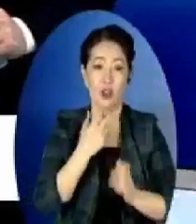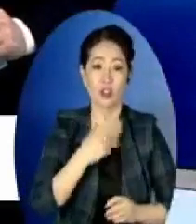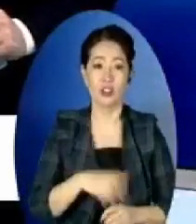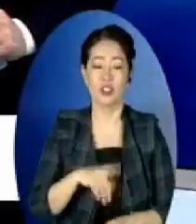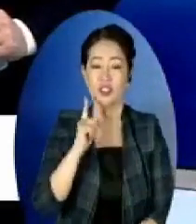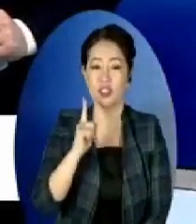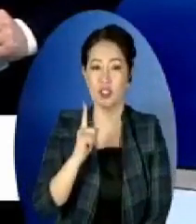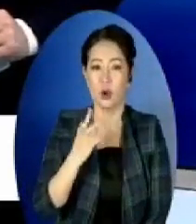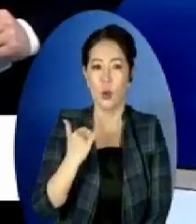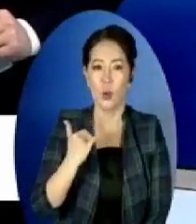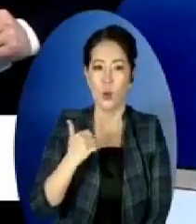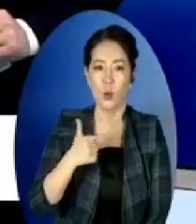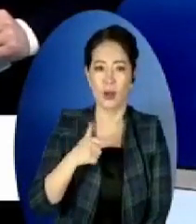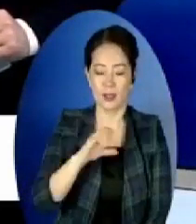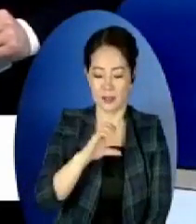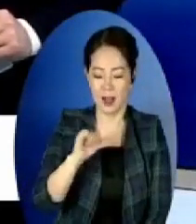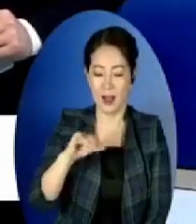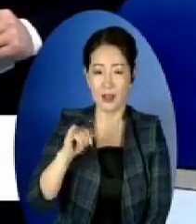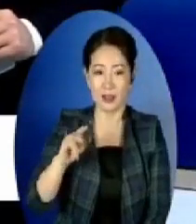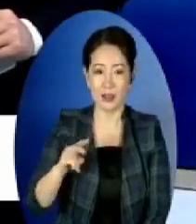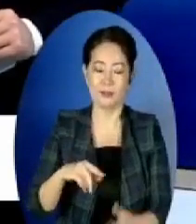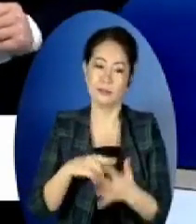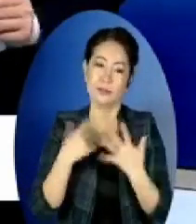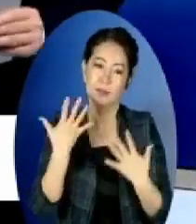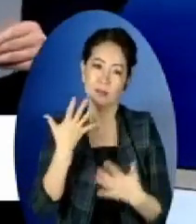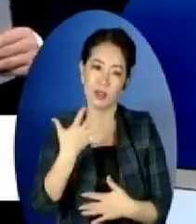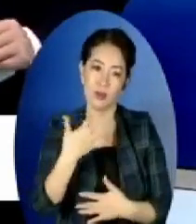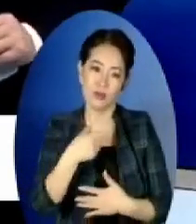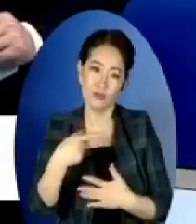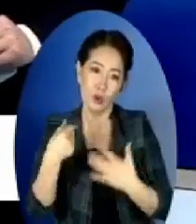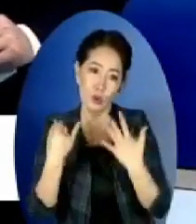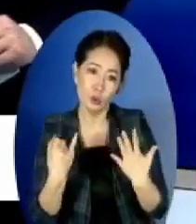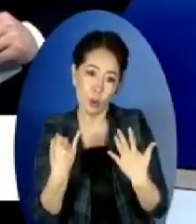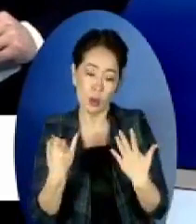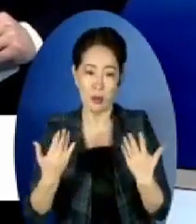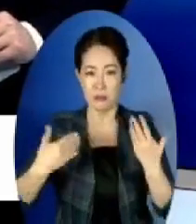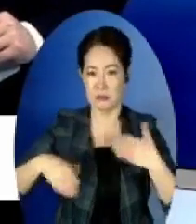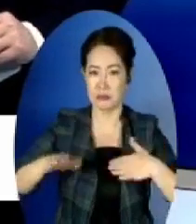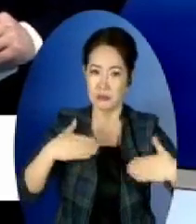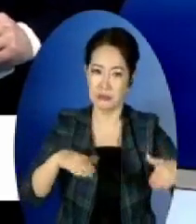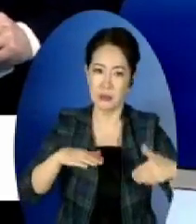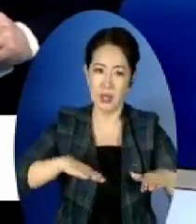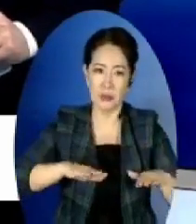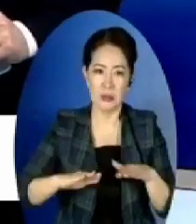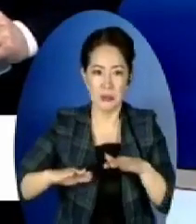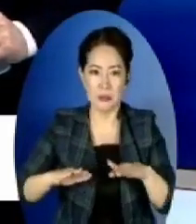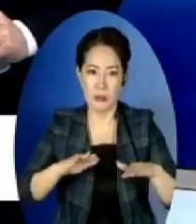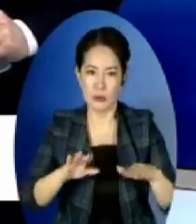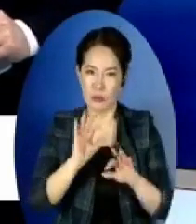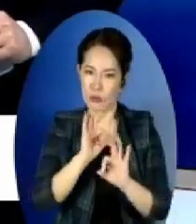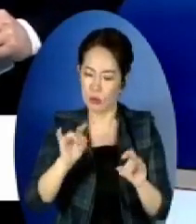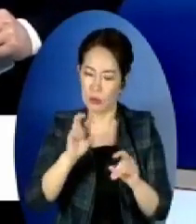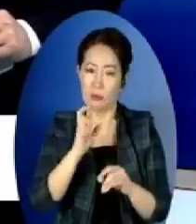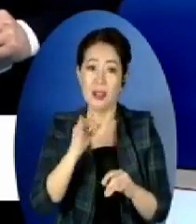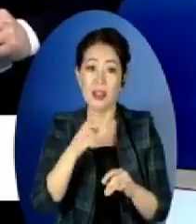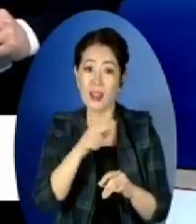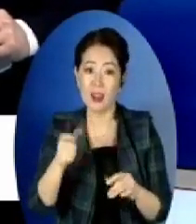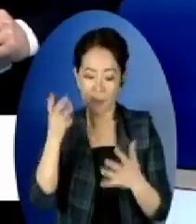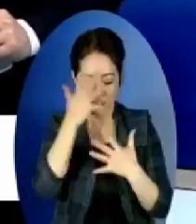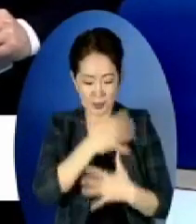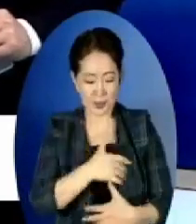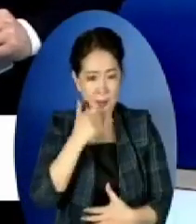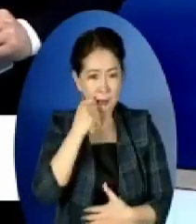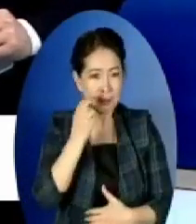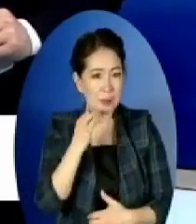угсаатанд дор хаяж 5-6 онцлог бүхий биелгээ байдгийн байлээ. За Монгол үеийн тулааны үеэр үндэстэн ястнуудын хөдөлгөөний онцлог болон бие